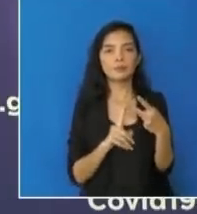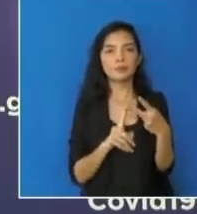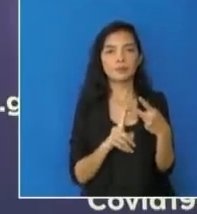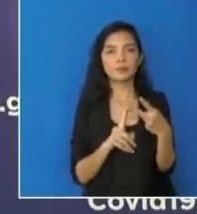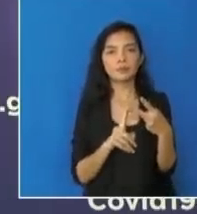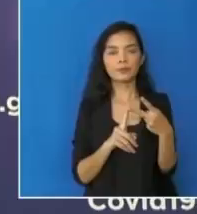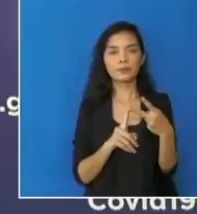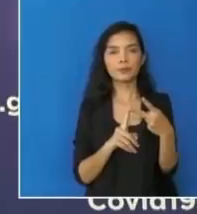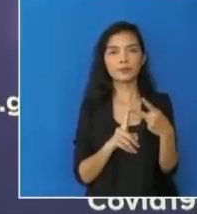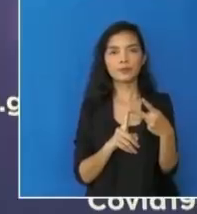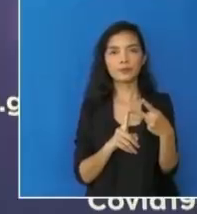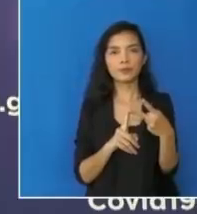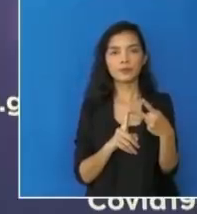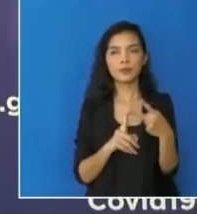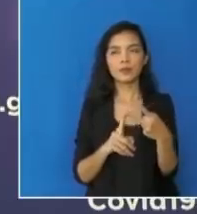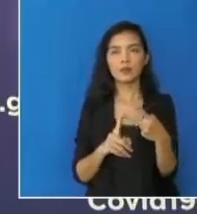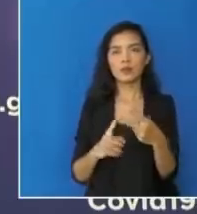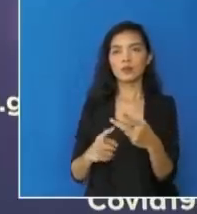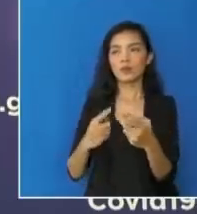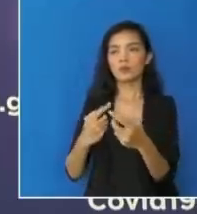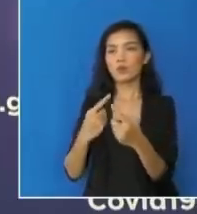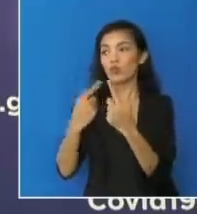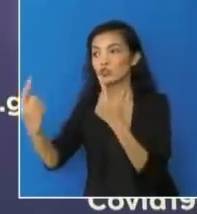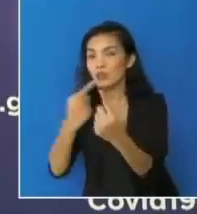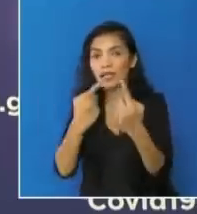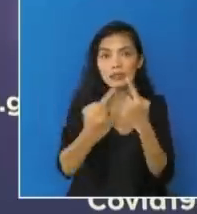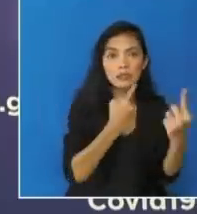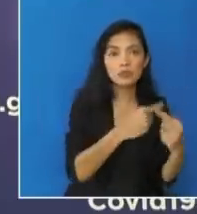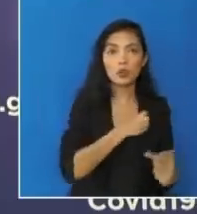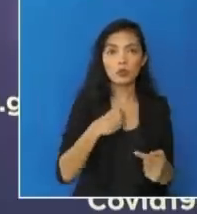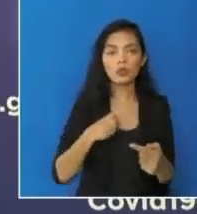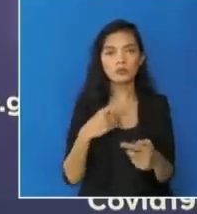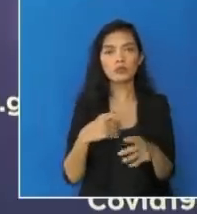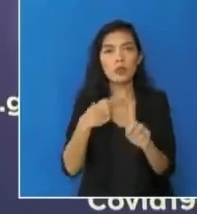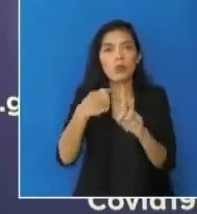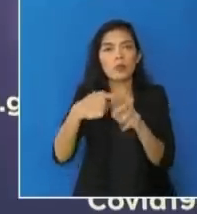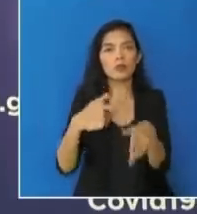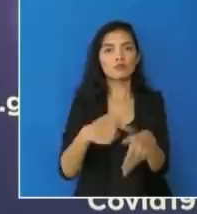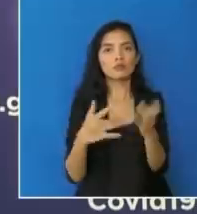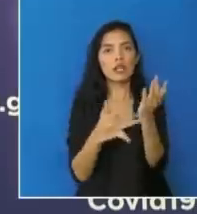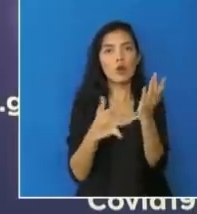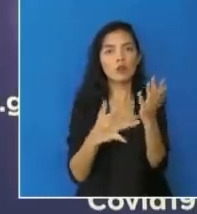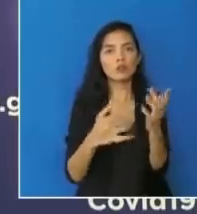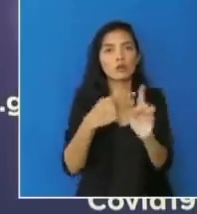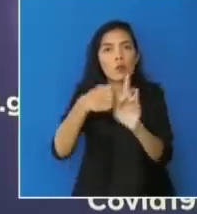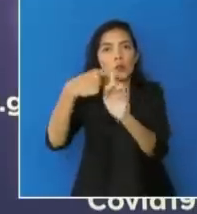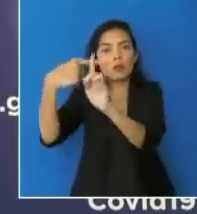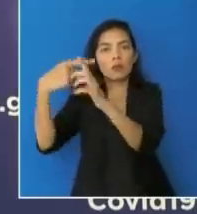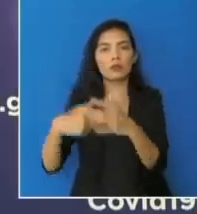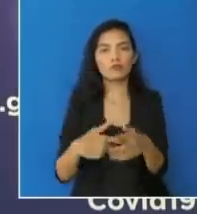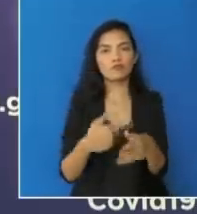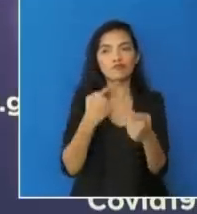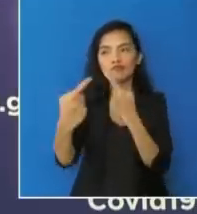memperbanyak layanan konsultasi medis dengan menggunakan teknologi. Hal ini penting